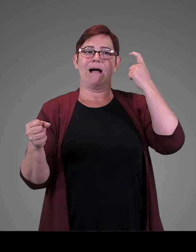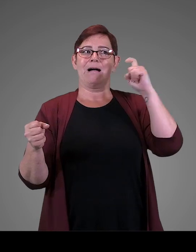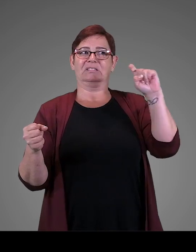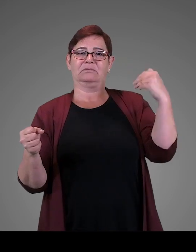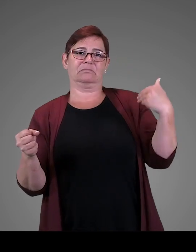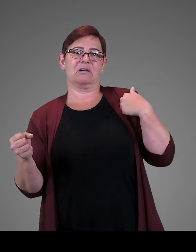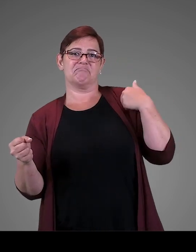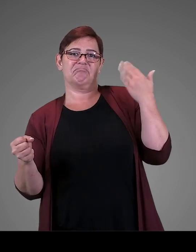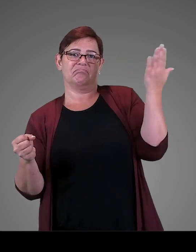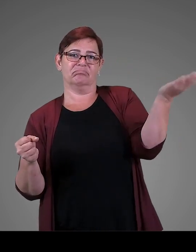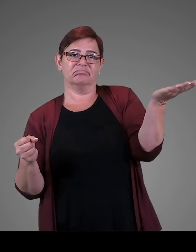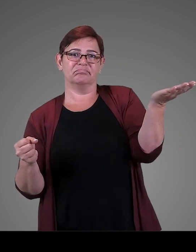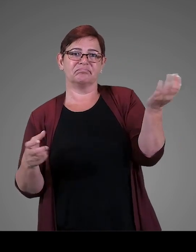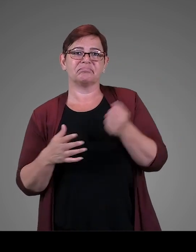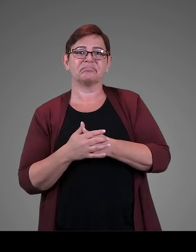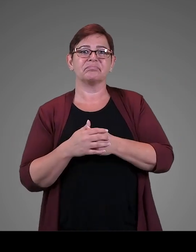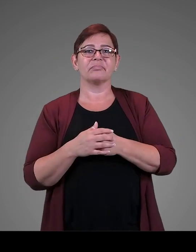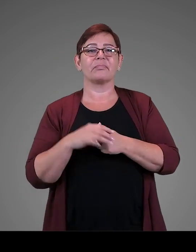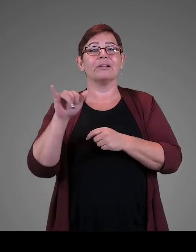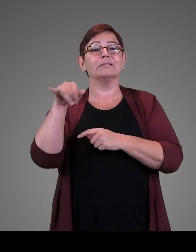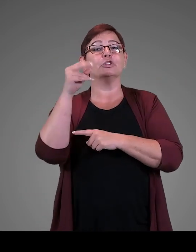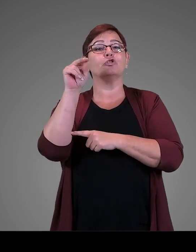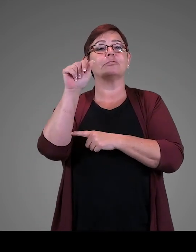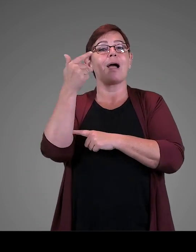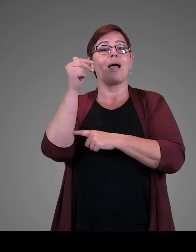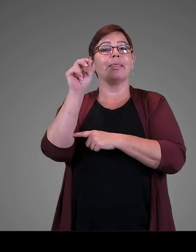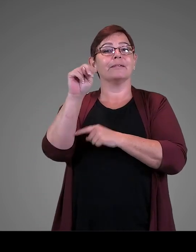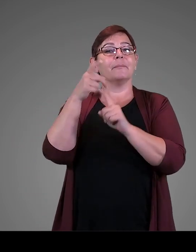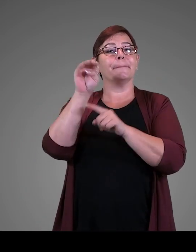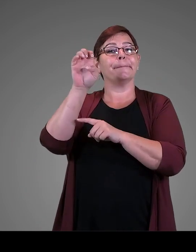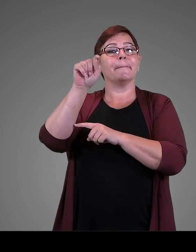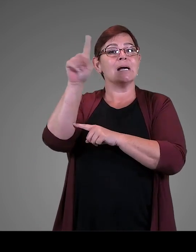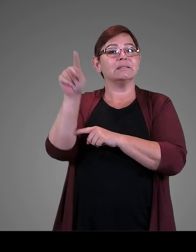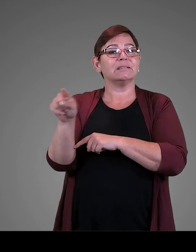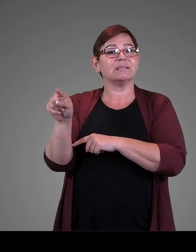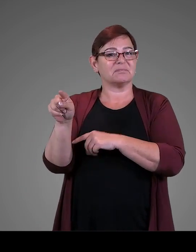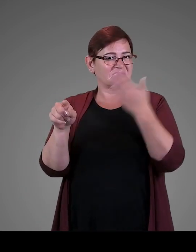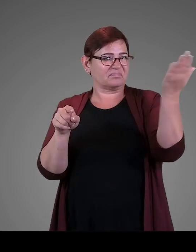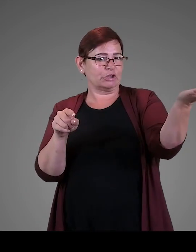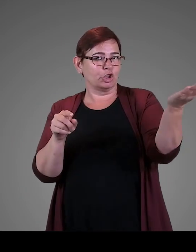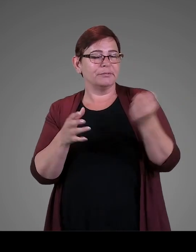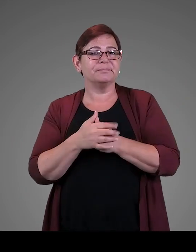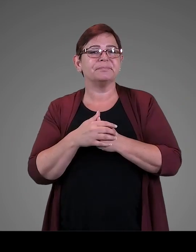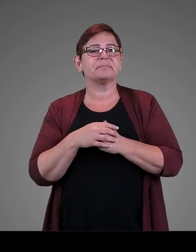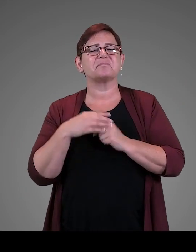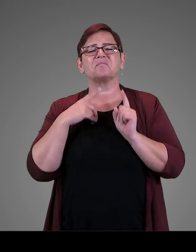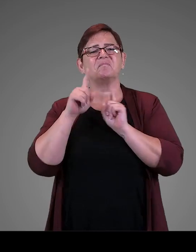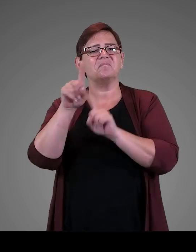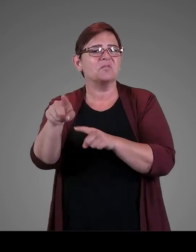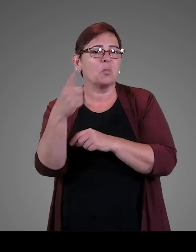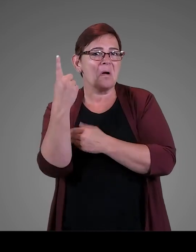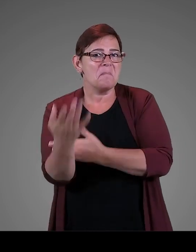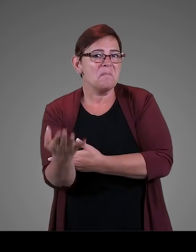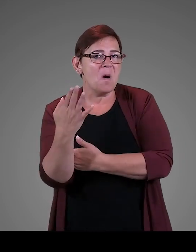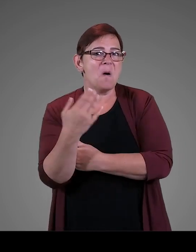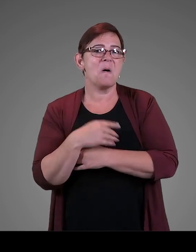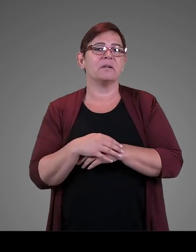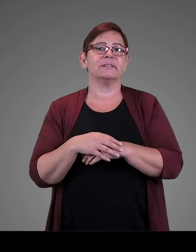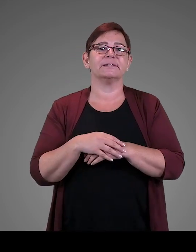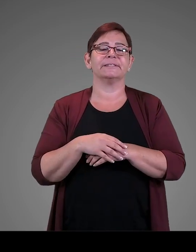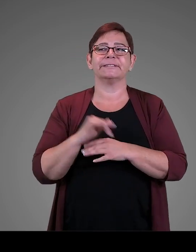en milieu professionnel. Puis je savais que Axe existait. Puis je me suis dit, je vais aller voir. Puis c'était Jonathan Demers qui était là. Je suis venu voir Jonathan,